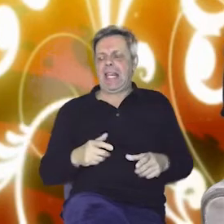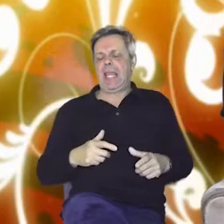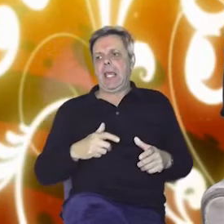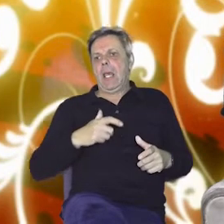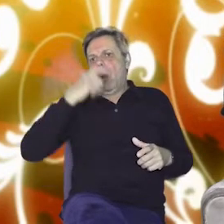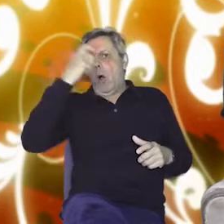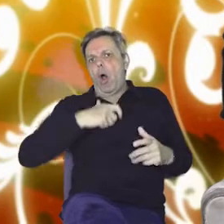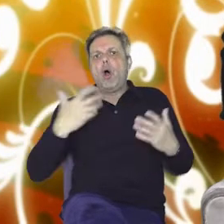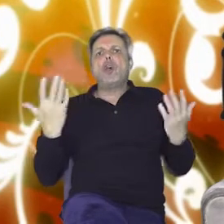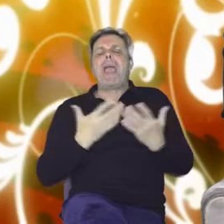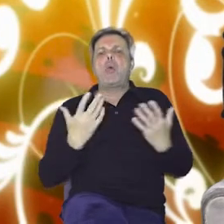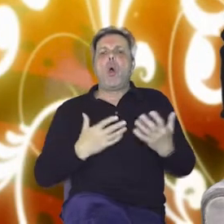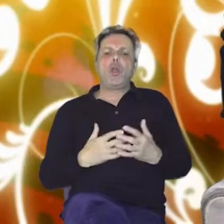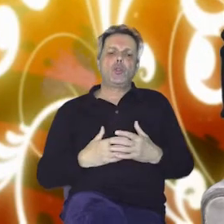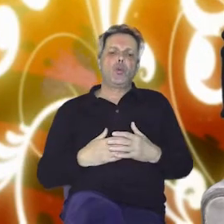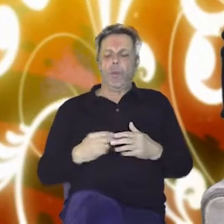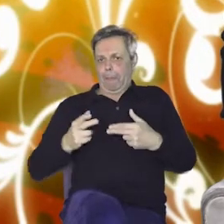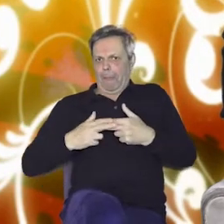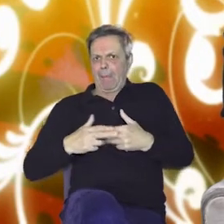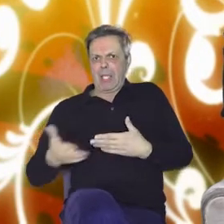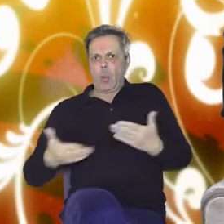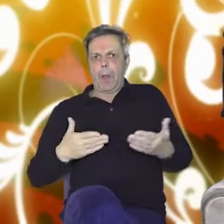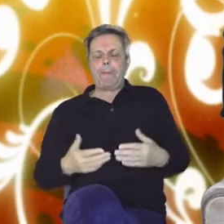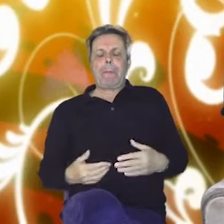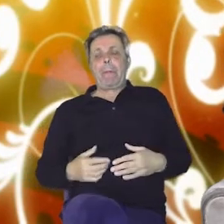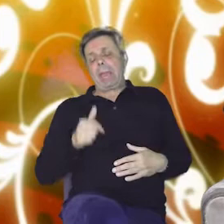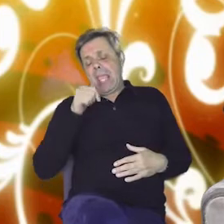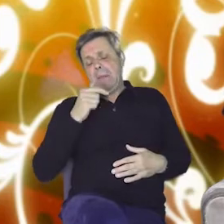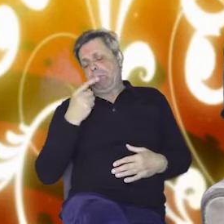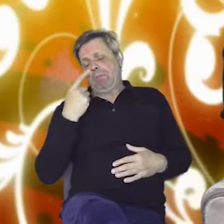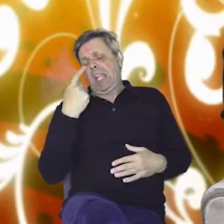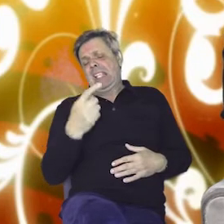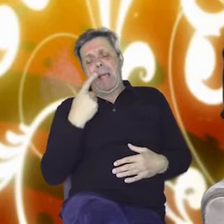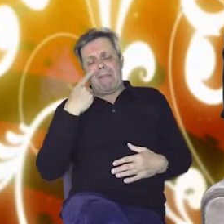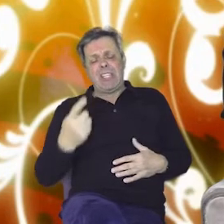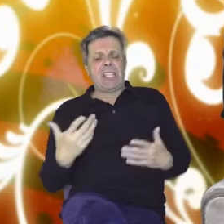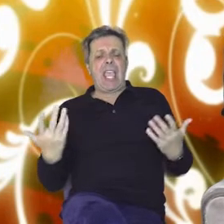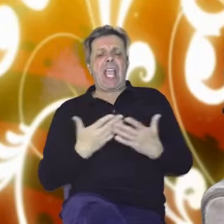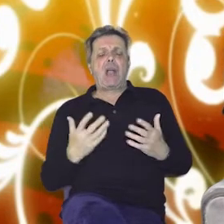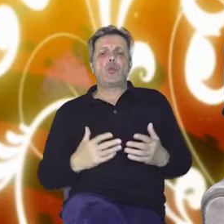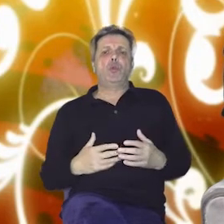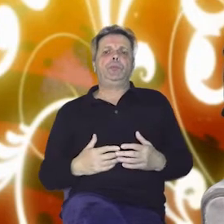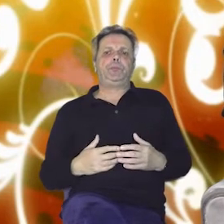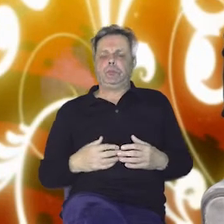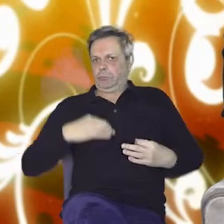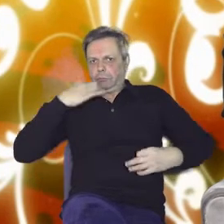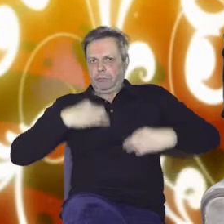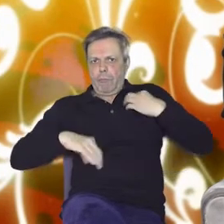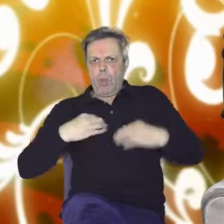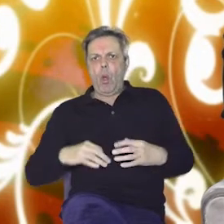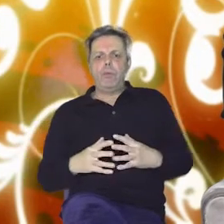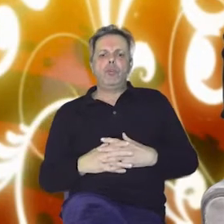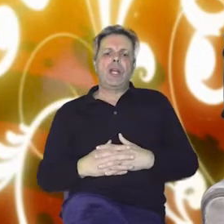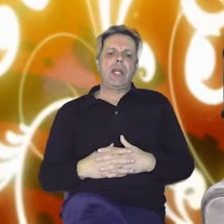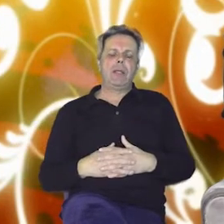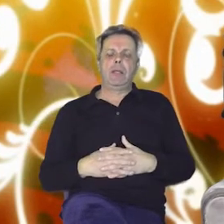su u blizini, pa i vidite i sami kako su zapravo odjeveni i